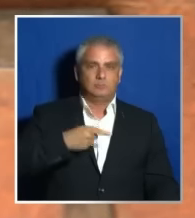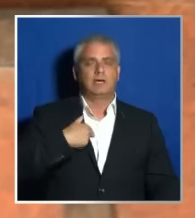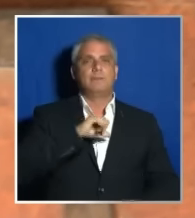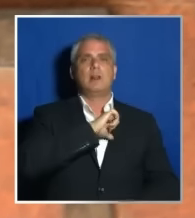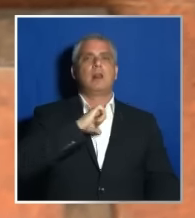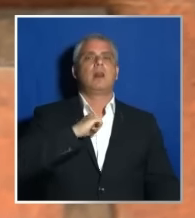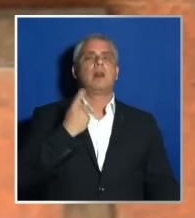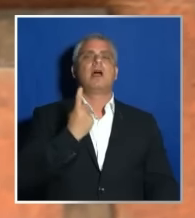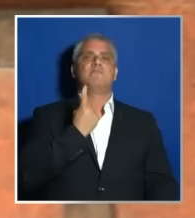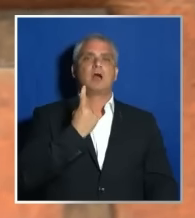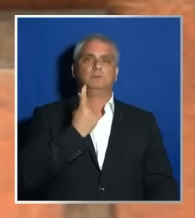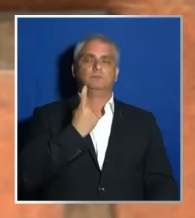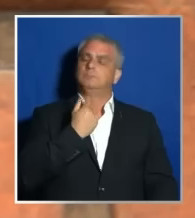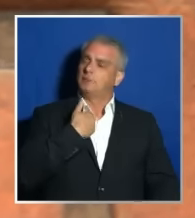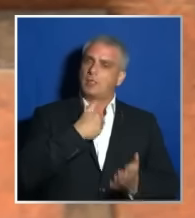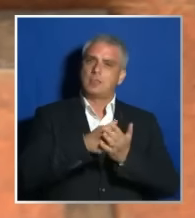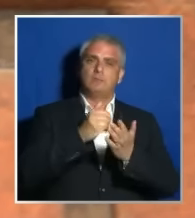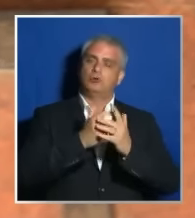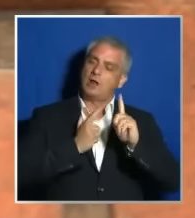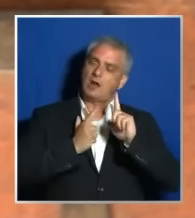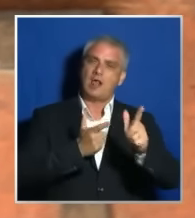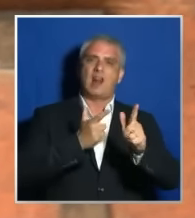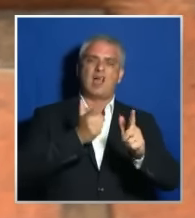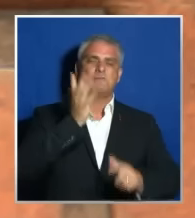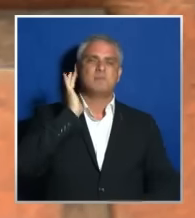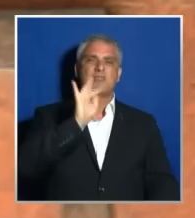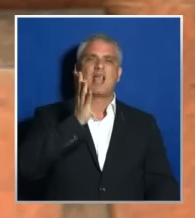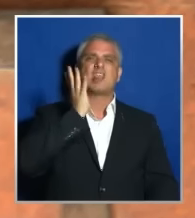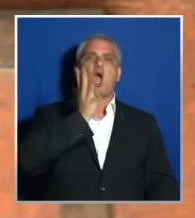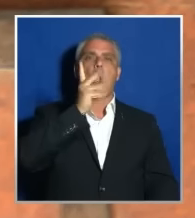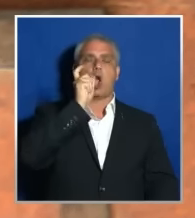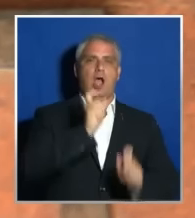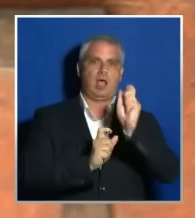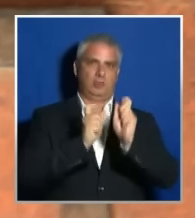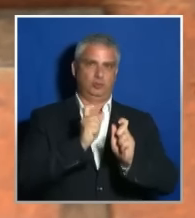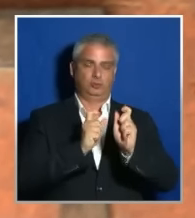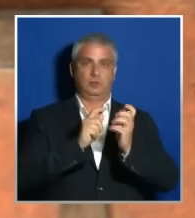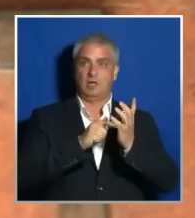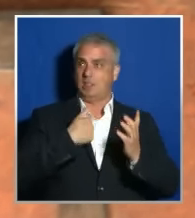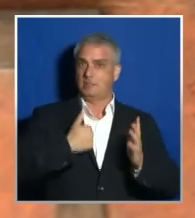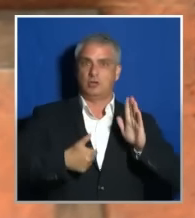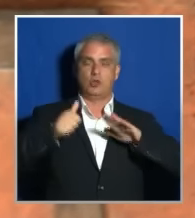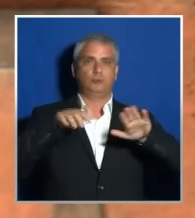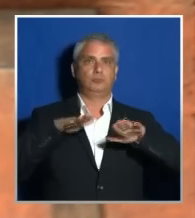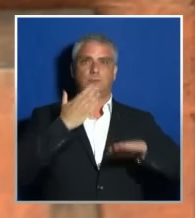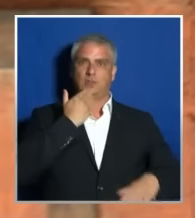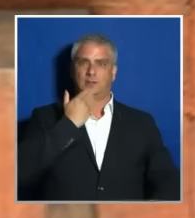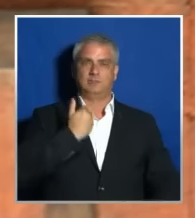לעמוד לבד, נמשיך להילחם ברוע האנושי. כראש ממשלת